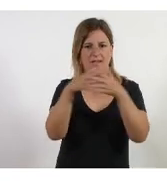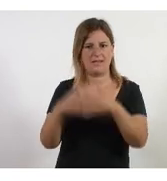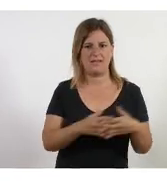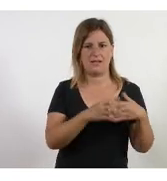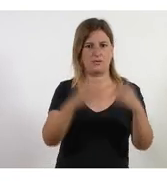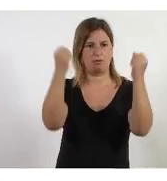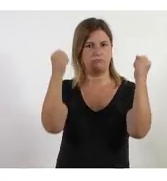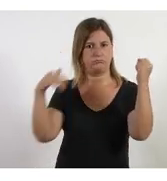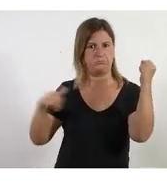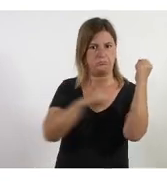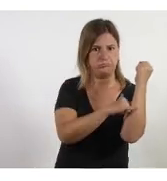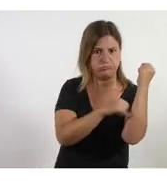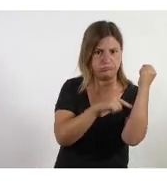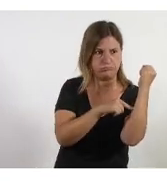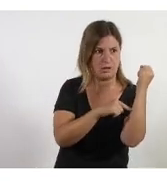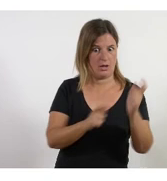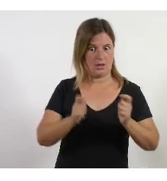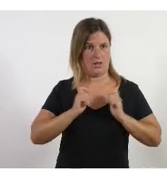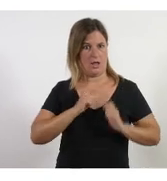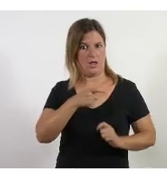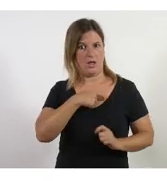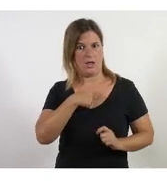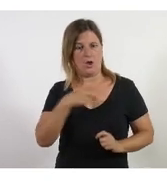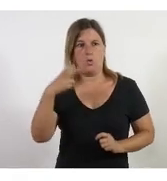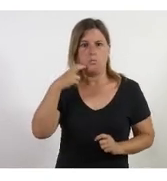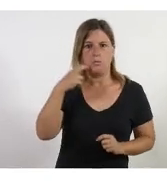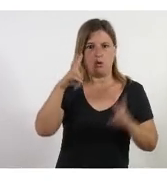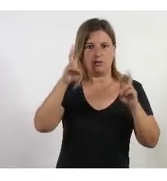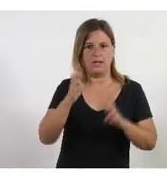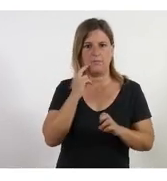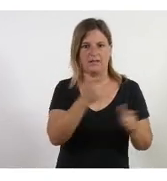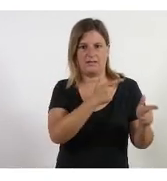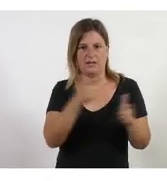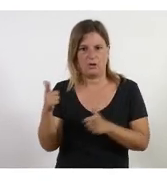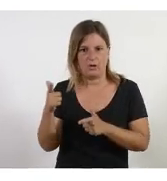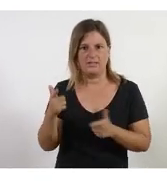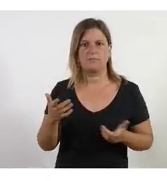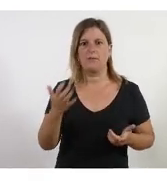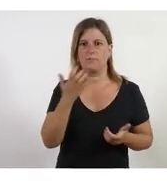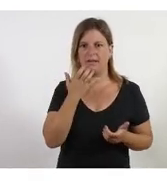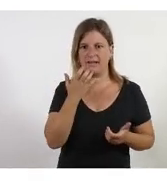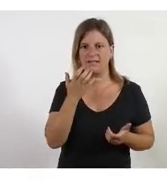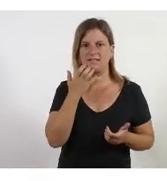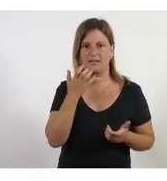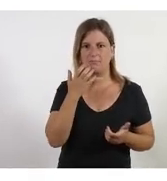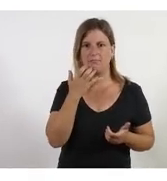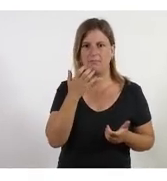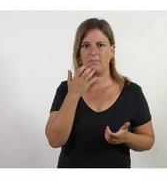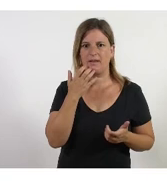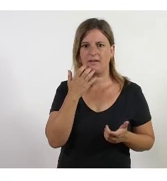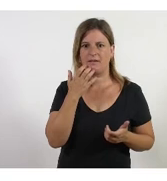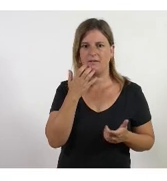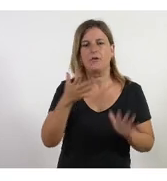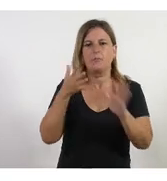va desenvolupar una incertesa respecte al terrorisme, eh? Vam confrontar aquí una part de la societat i això